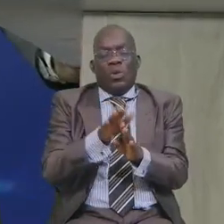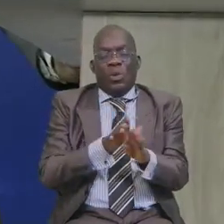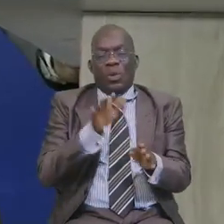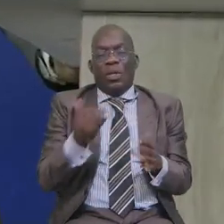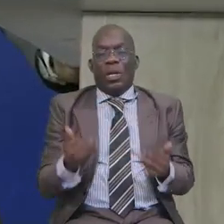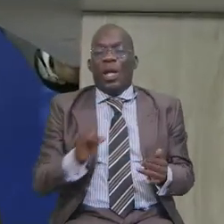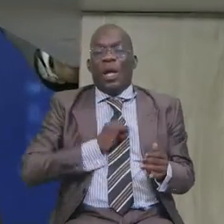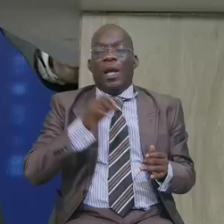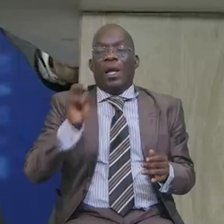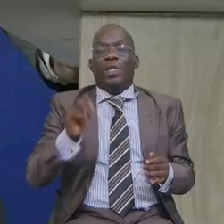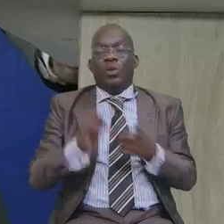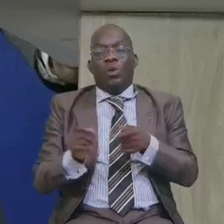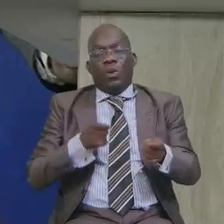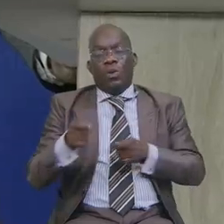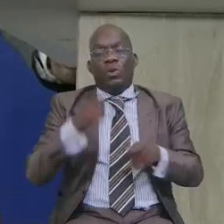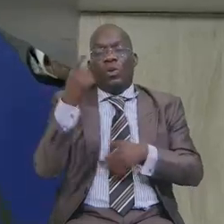que je fais